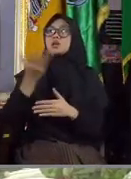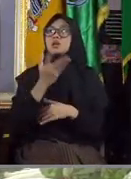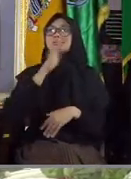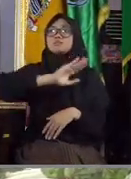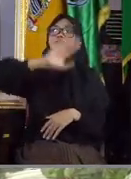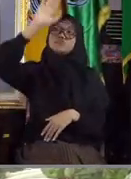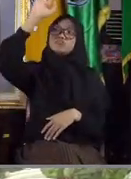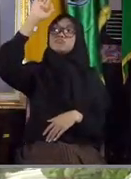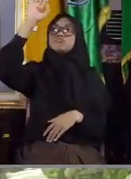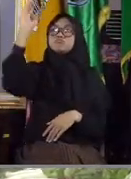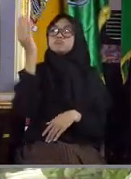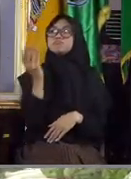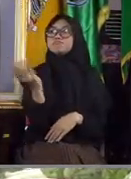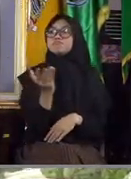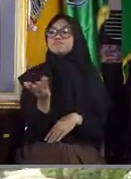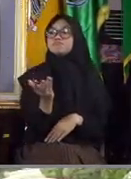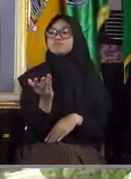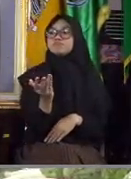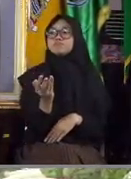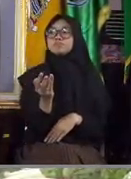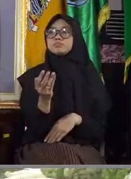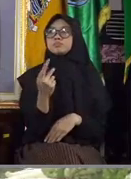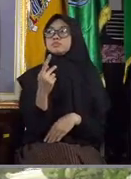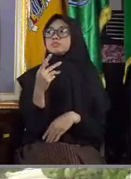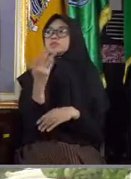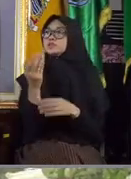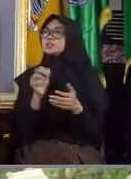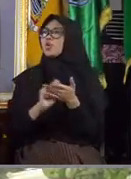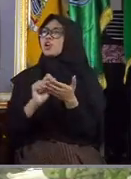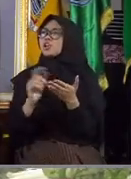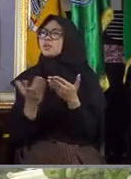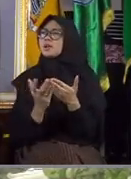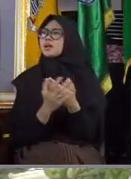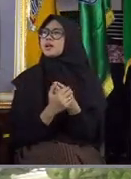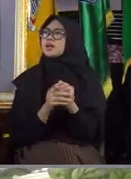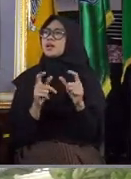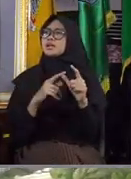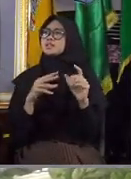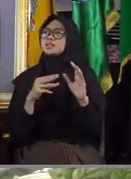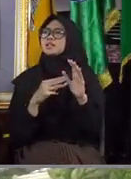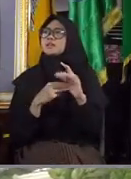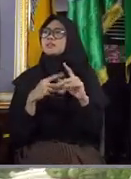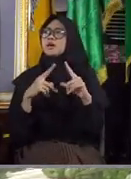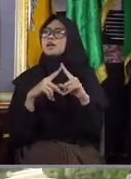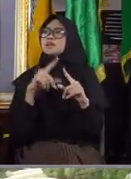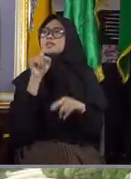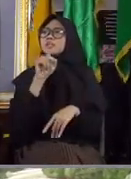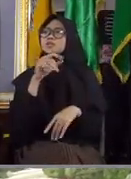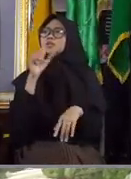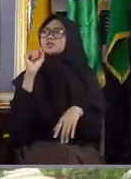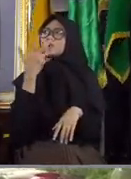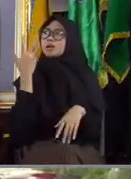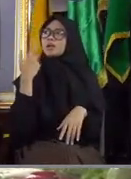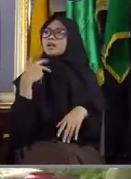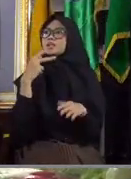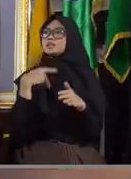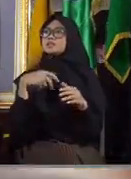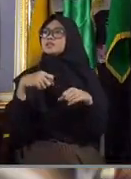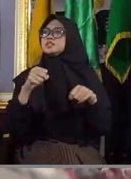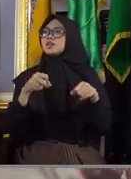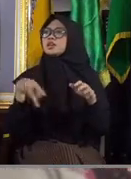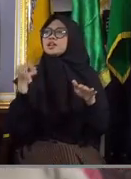boleh anak-anak boleh ya Sekolahnya di mana Dek hai SMA 1 Semarang Kalau sekolah naik